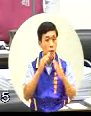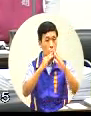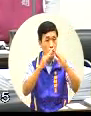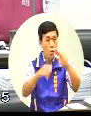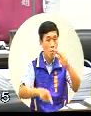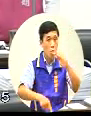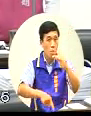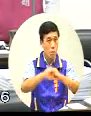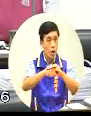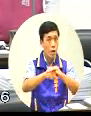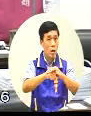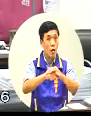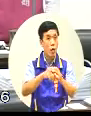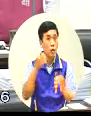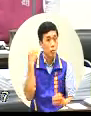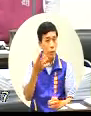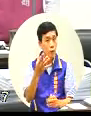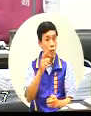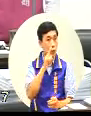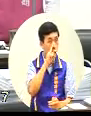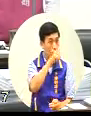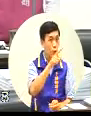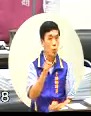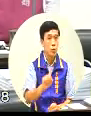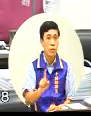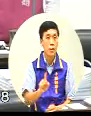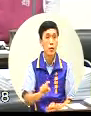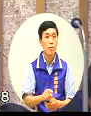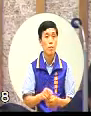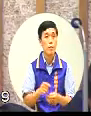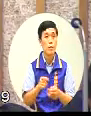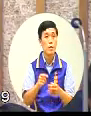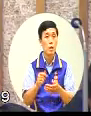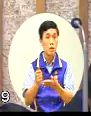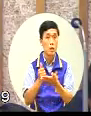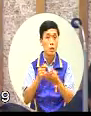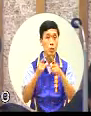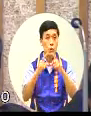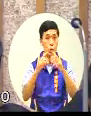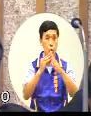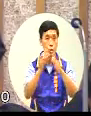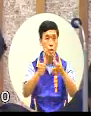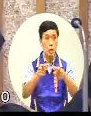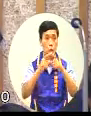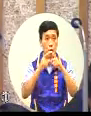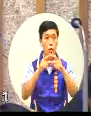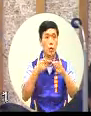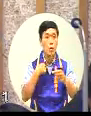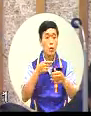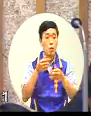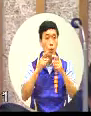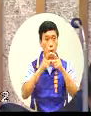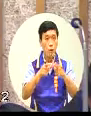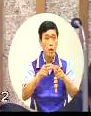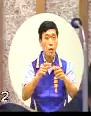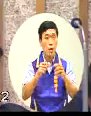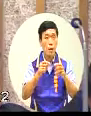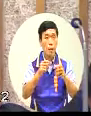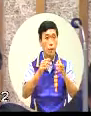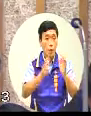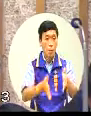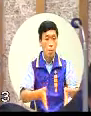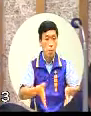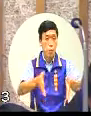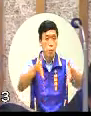还是旧违建？来，请局长答 复。啊，谢谢主席。噶真言做一个说明，拉皮并不是所谓